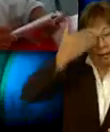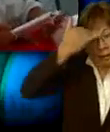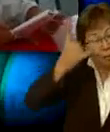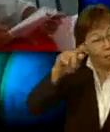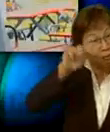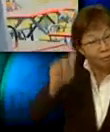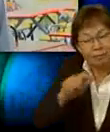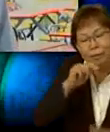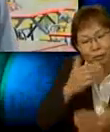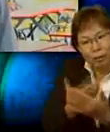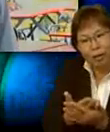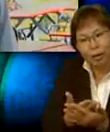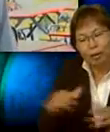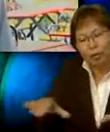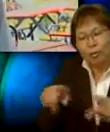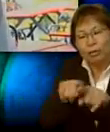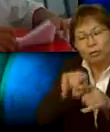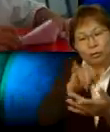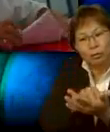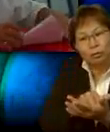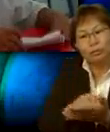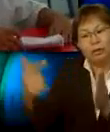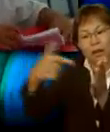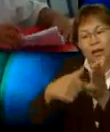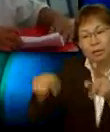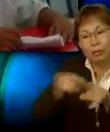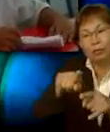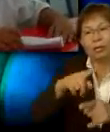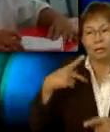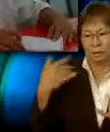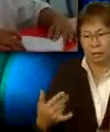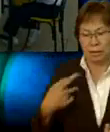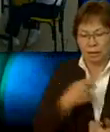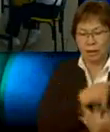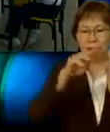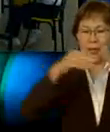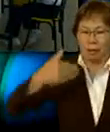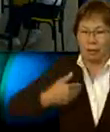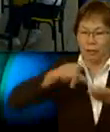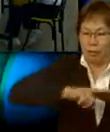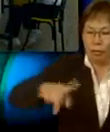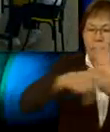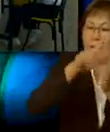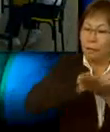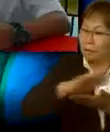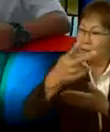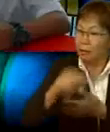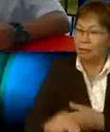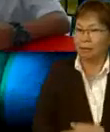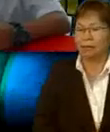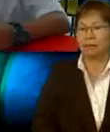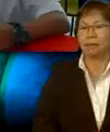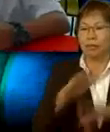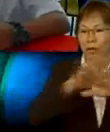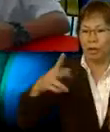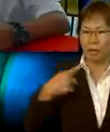Kenapa? Tak baik awak buat macam tu. Lagipun sekarang ni kita sedang mengadakan Minggu Kebersihan.